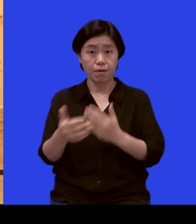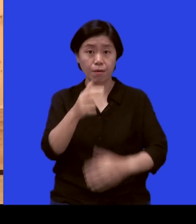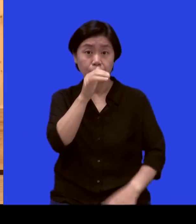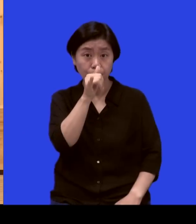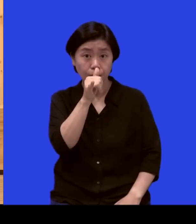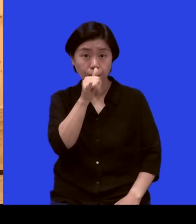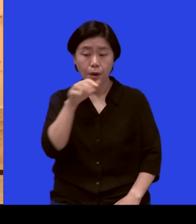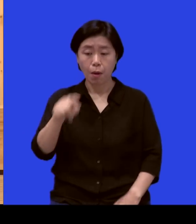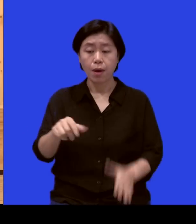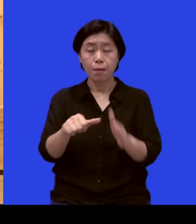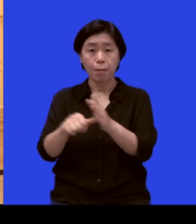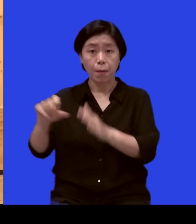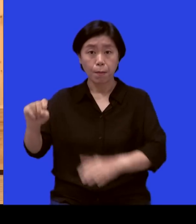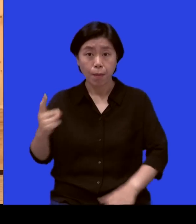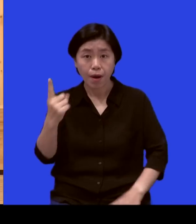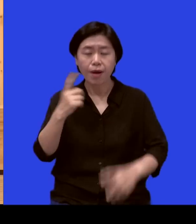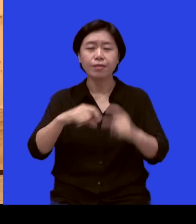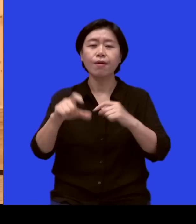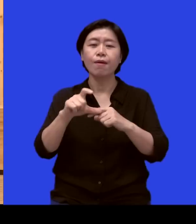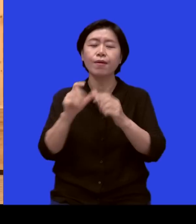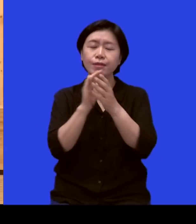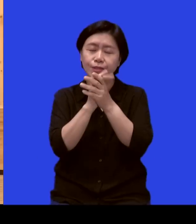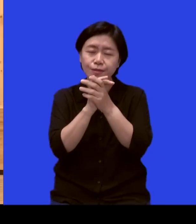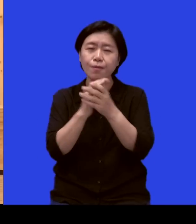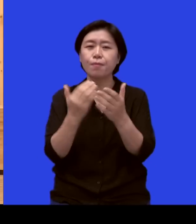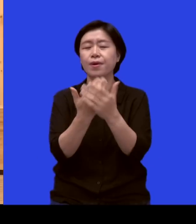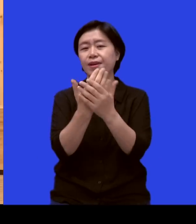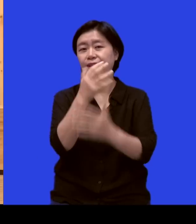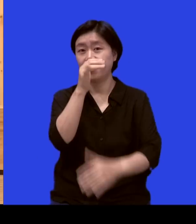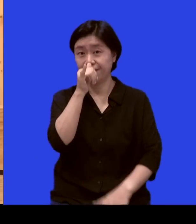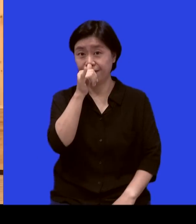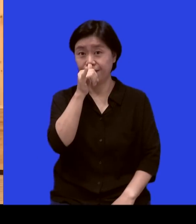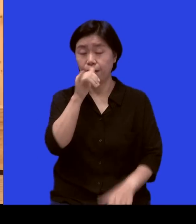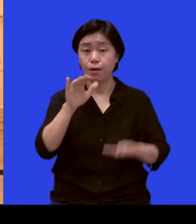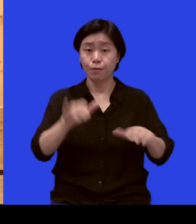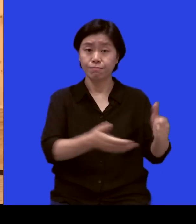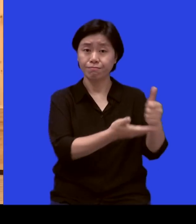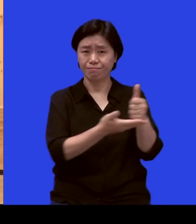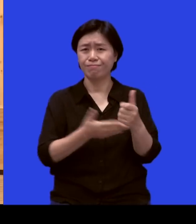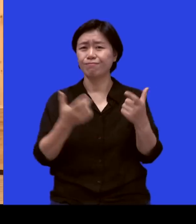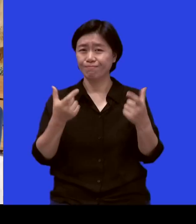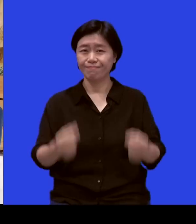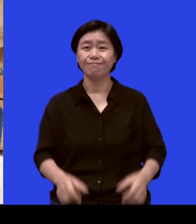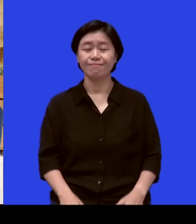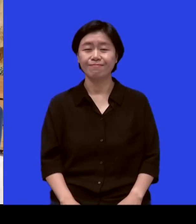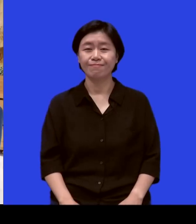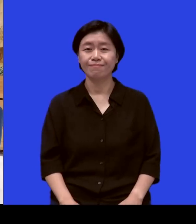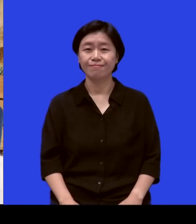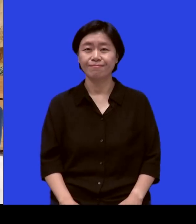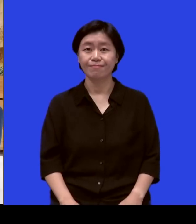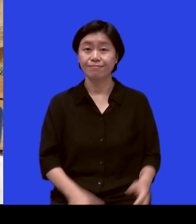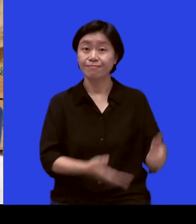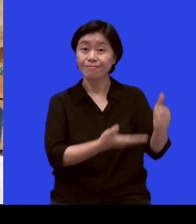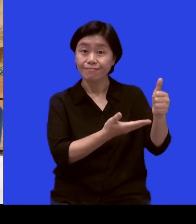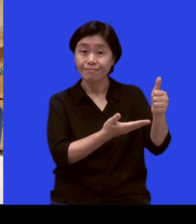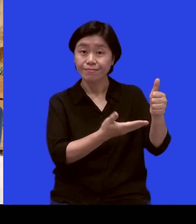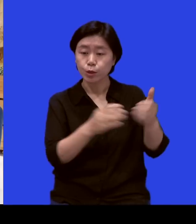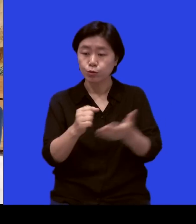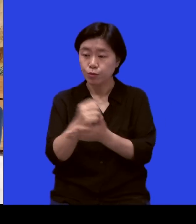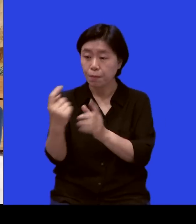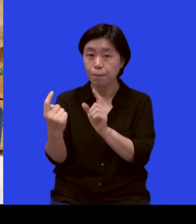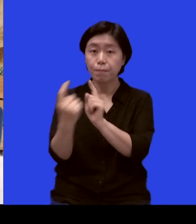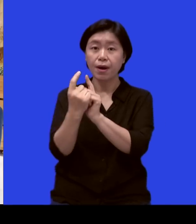실패를 통해서 우리는 더욱 기도하게 되고 더욱 성장하게 됩니다. 오늘 초대 손님도 그러하다고 합니다. 네, 이분은요 우연히